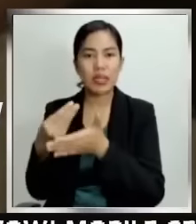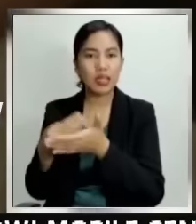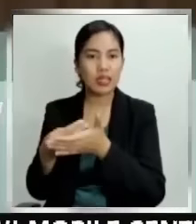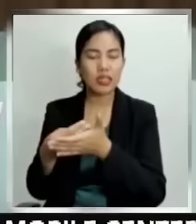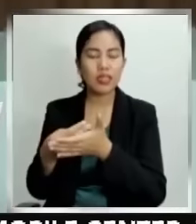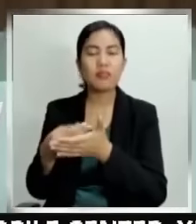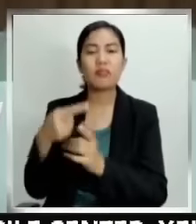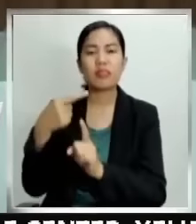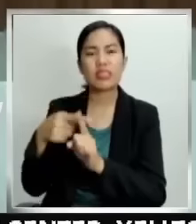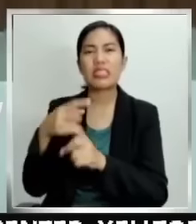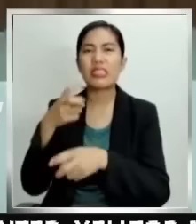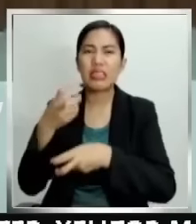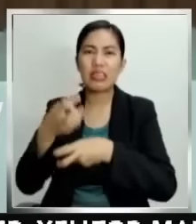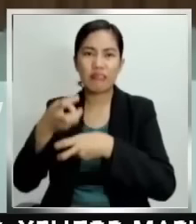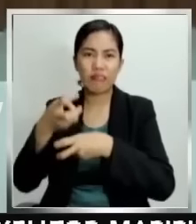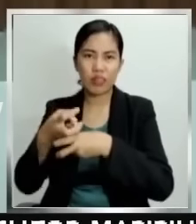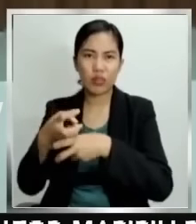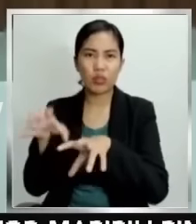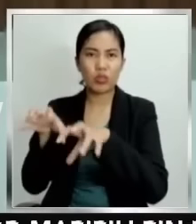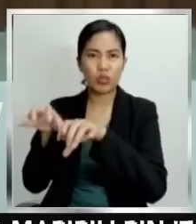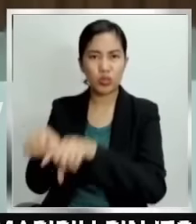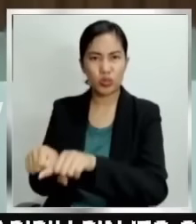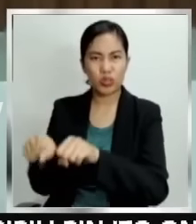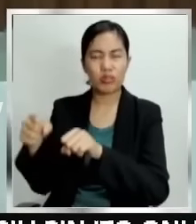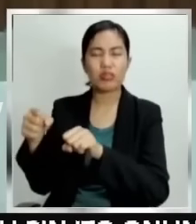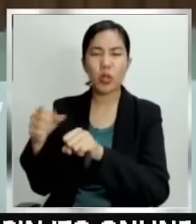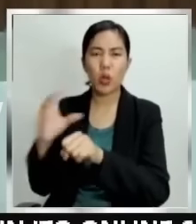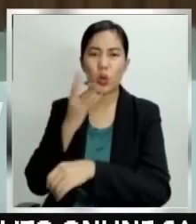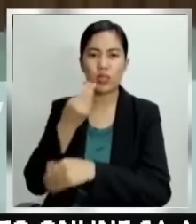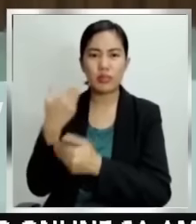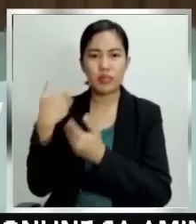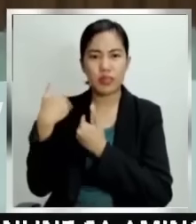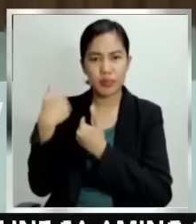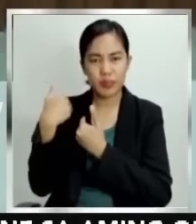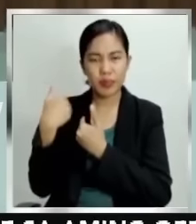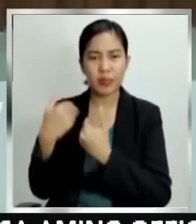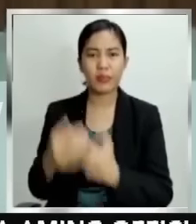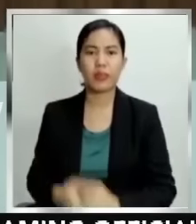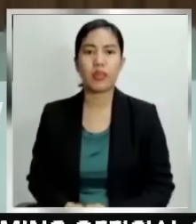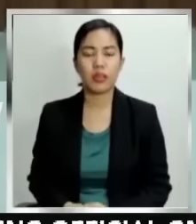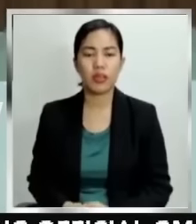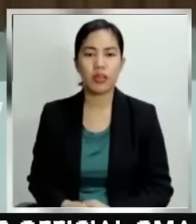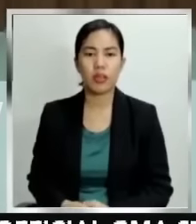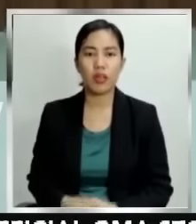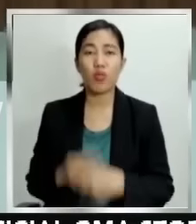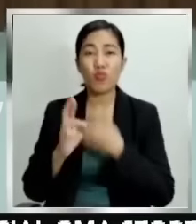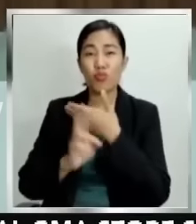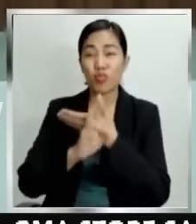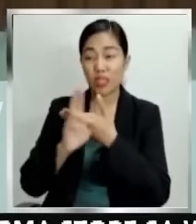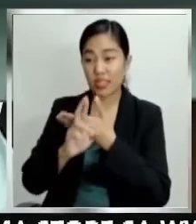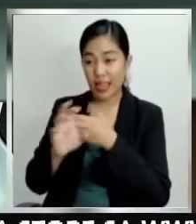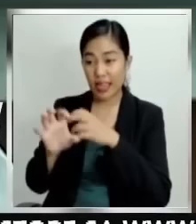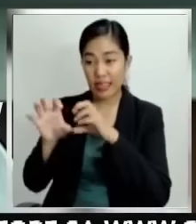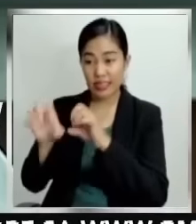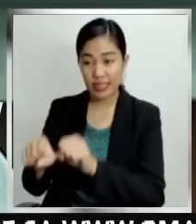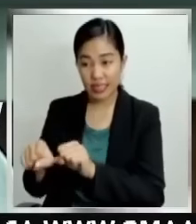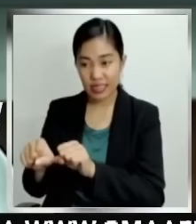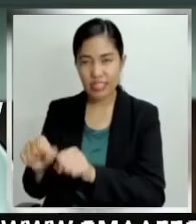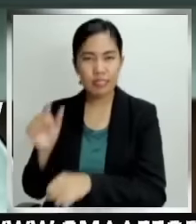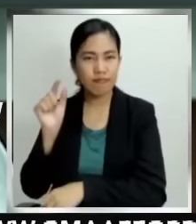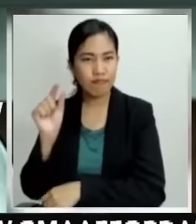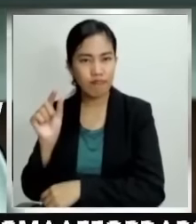nito. Yung risk, the risk na maaresto sila mas maliit. Compared sa droga, nakatago ka na